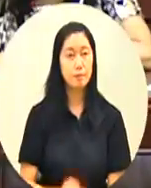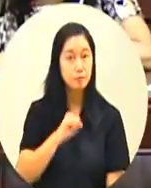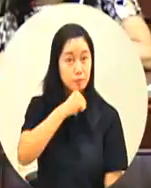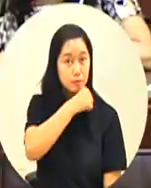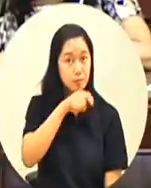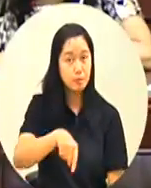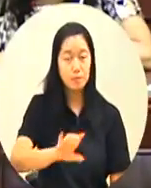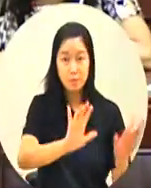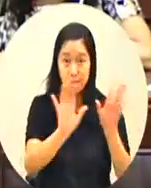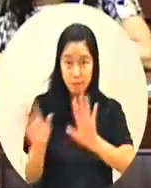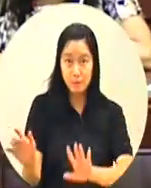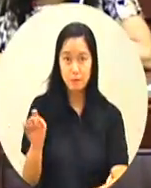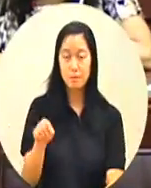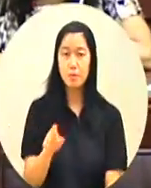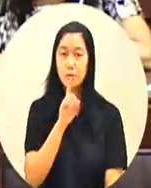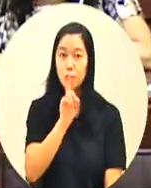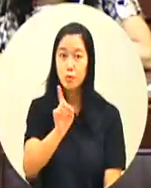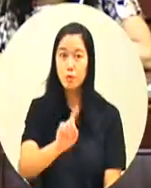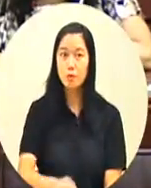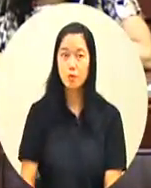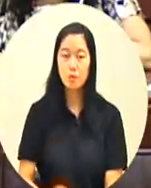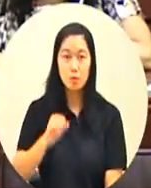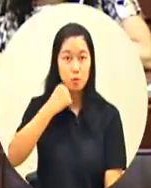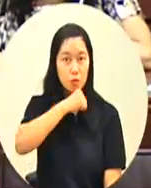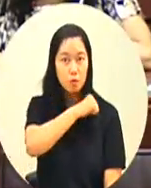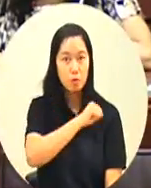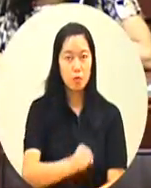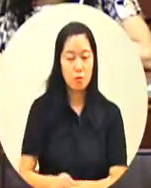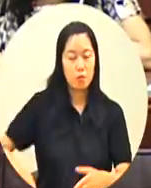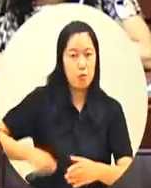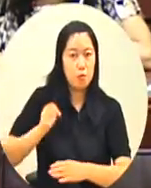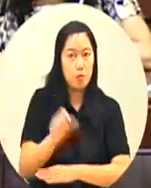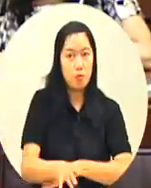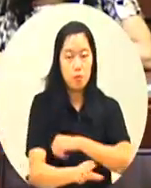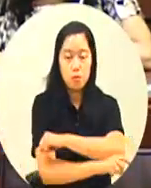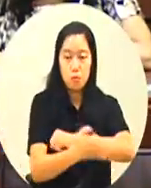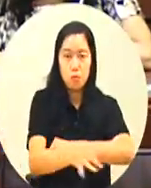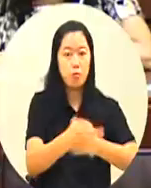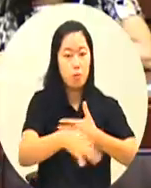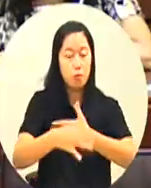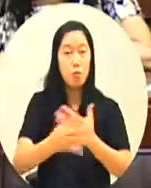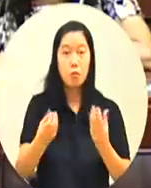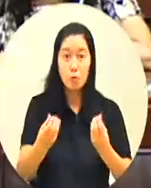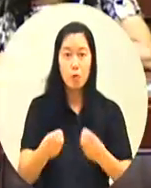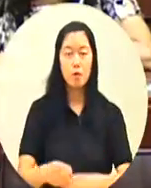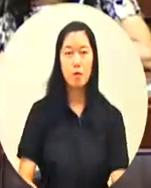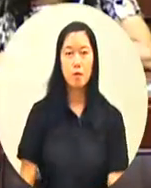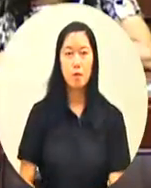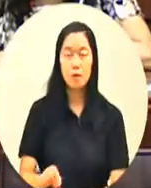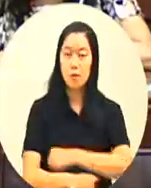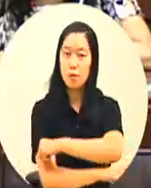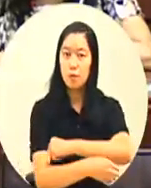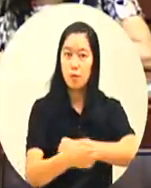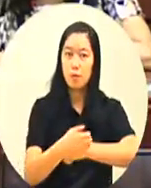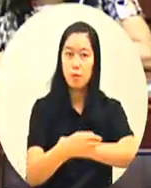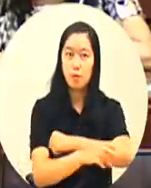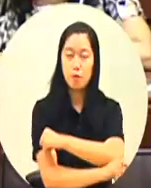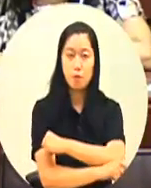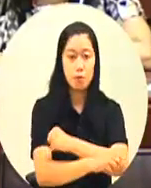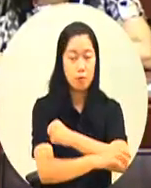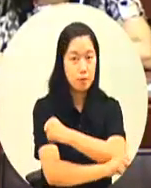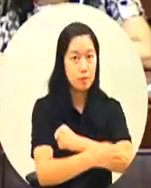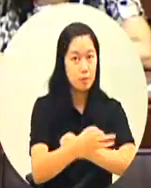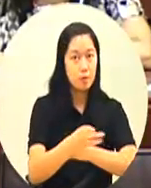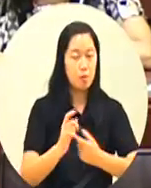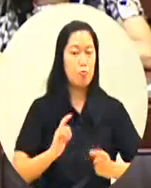在的状况应该叫做，台湾其实不缺投资的基金，就尤其以天使这个层级规模来讲，那个我们